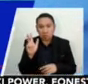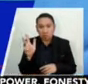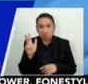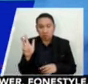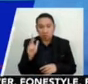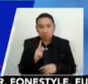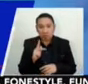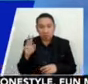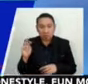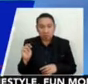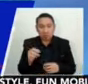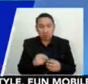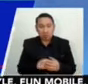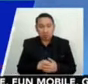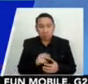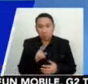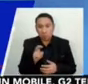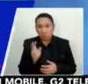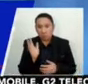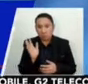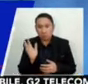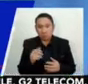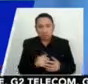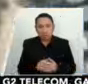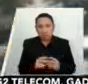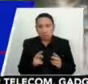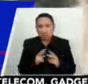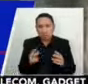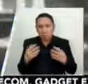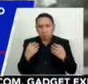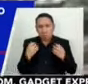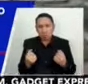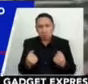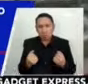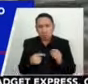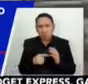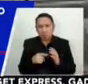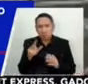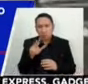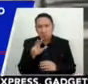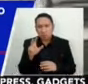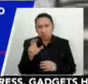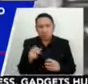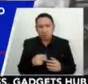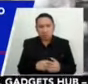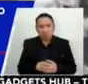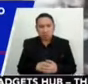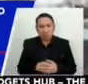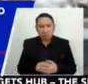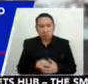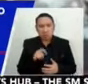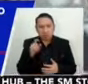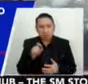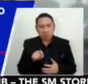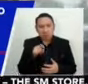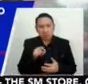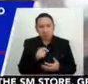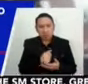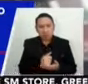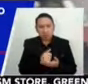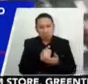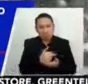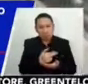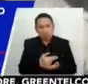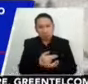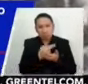Yung mga gas. Oh, gas less. 300. We have to rebuild, rehabilitate. You know that doon sa ibang